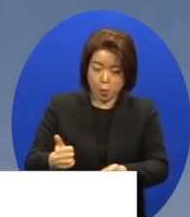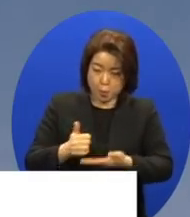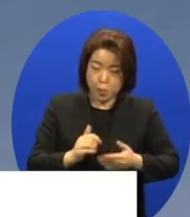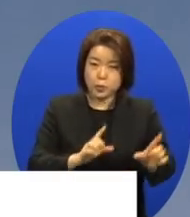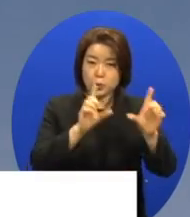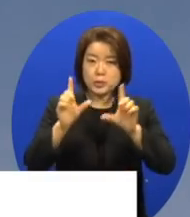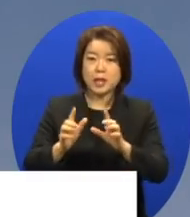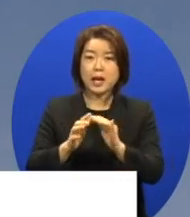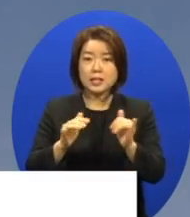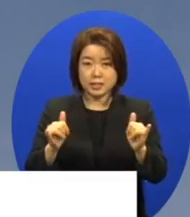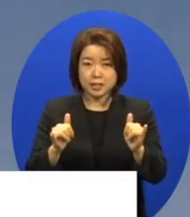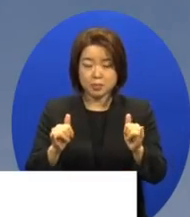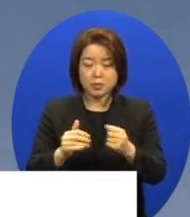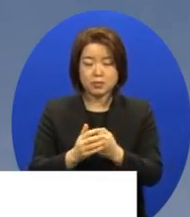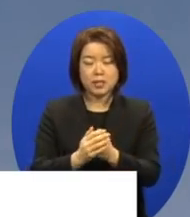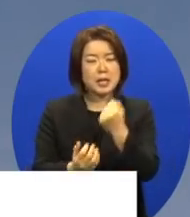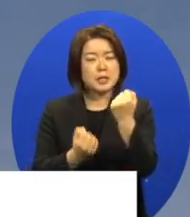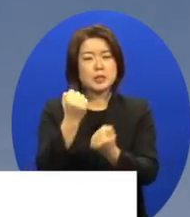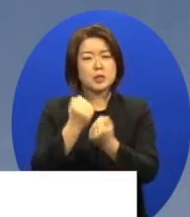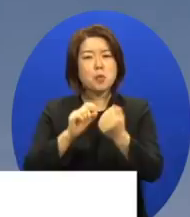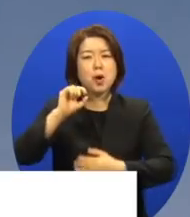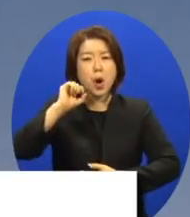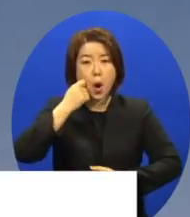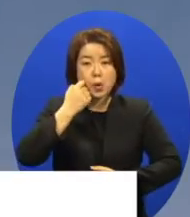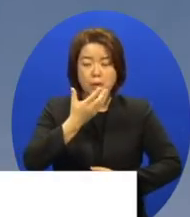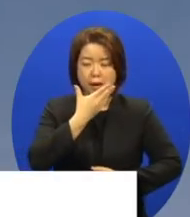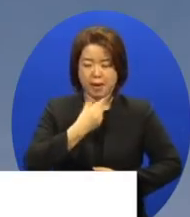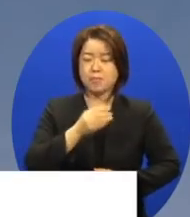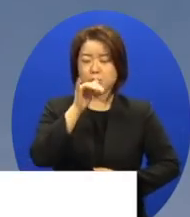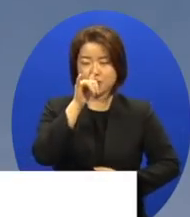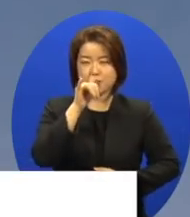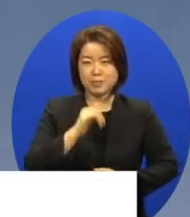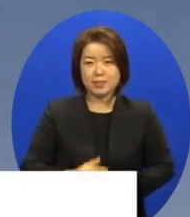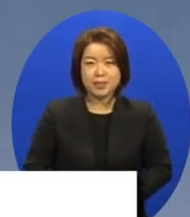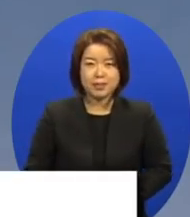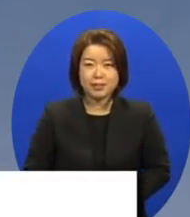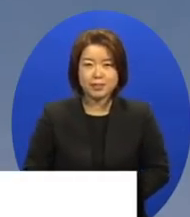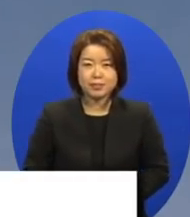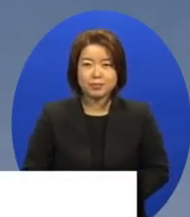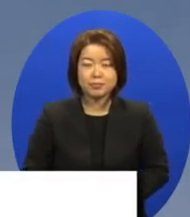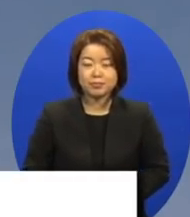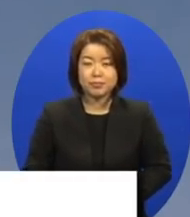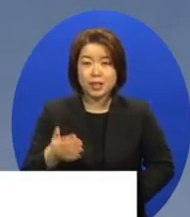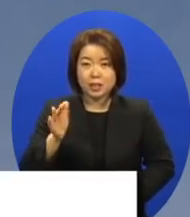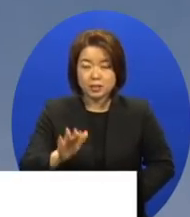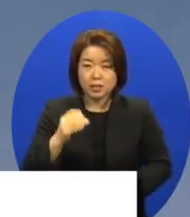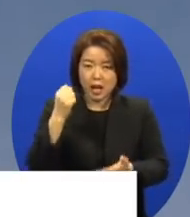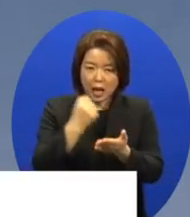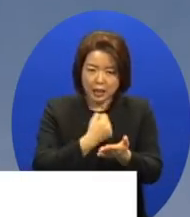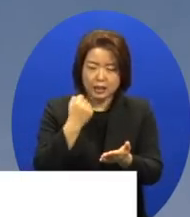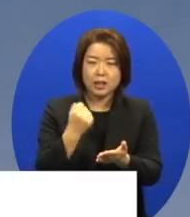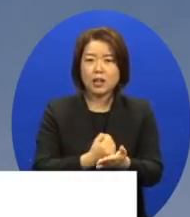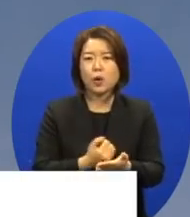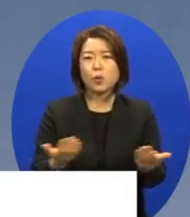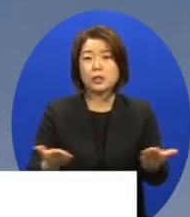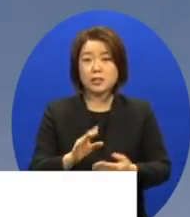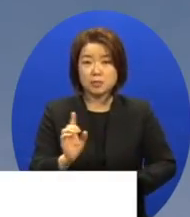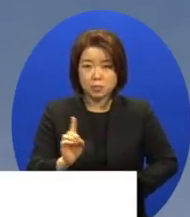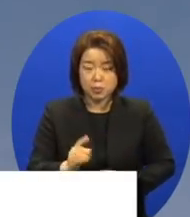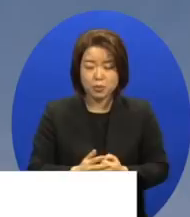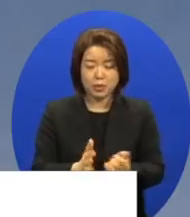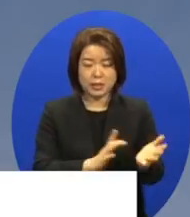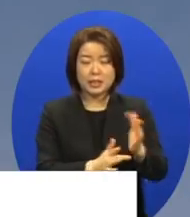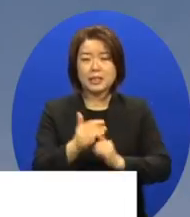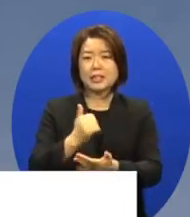정말 설명하기 어려운 그런 행복감이 있습니다 그런데 안타깝게도 예수님을